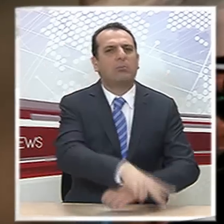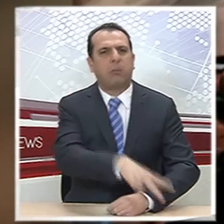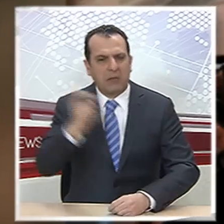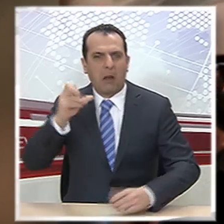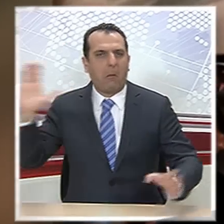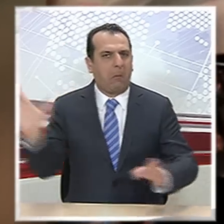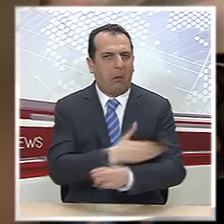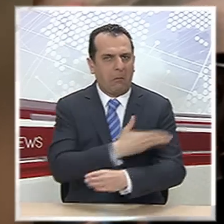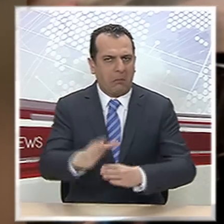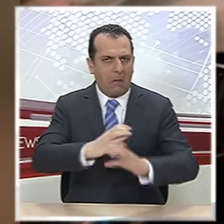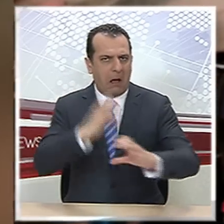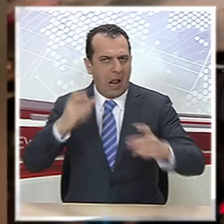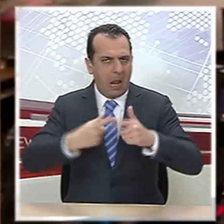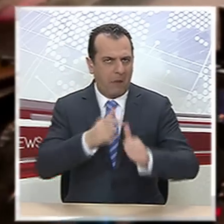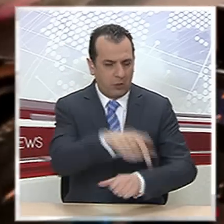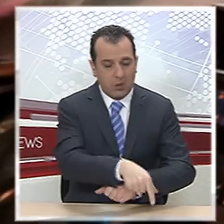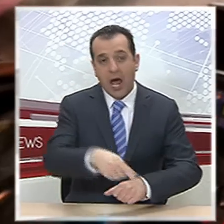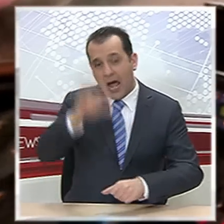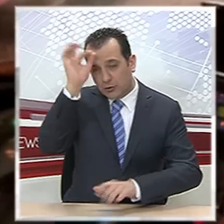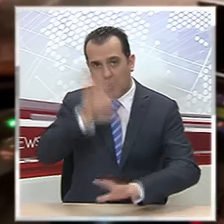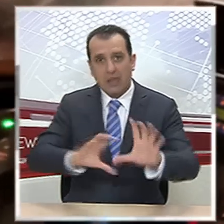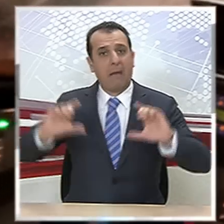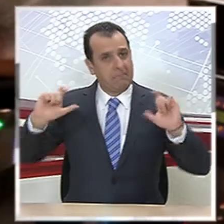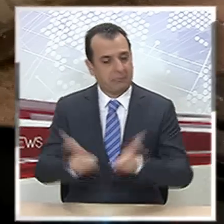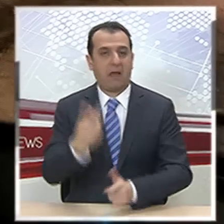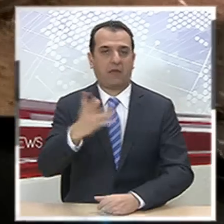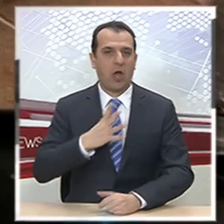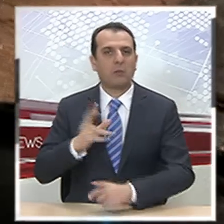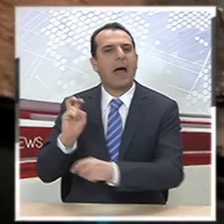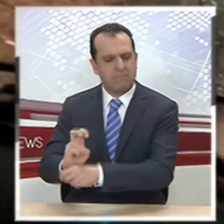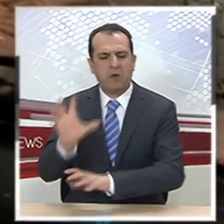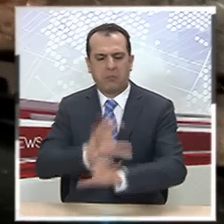αστυνομία συνεχίζει τις έρευνες για τον εντοπισμό και των υπολείπων υπόπτων.